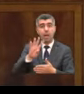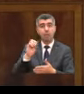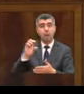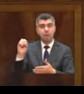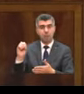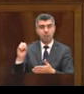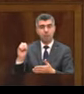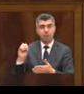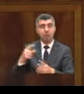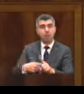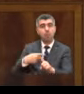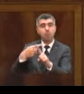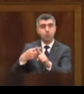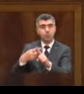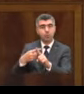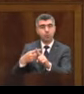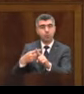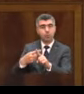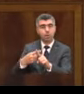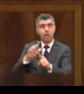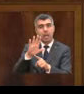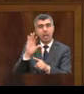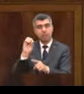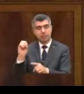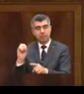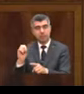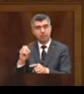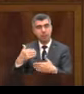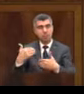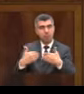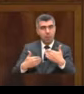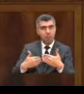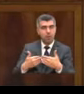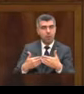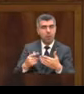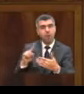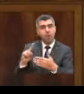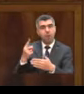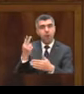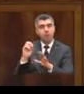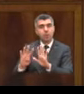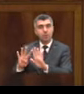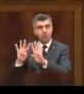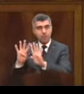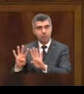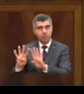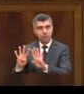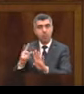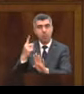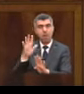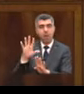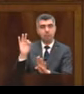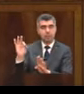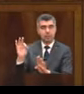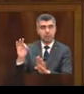إضافة يعني استفادة 50 شخص في وضعية إعاقة في مباراة 2018، اليوم 150 شخص